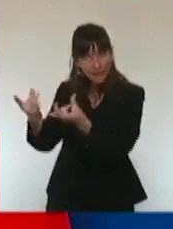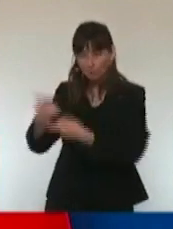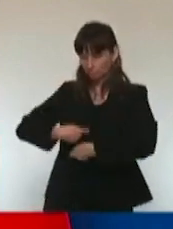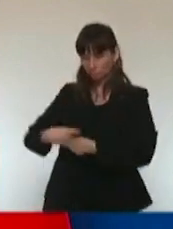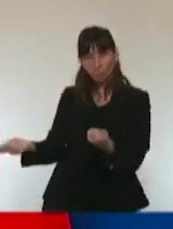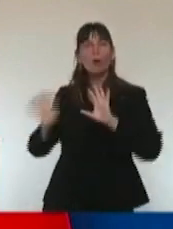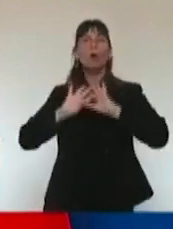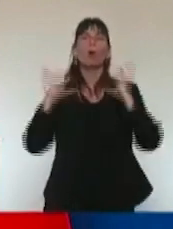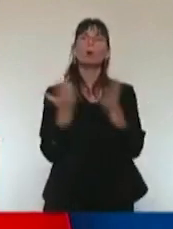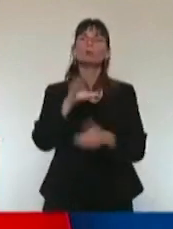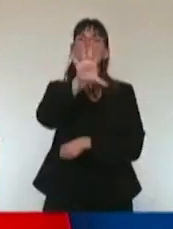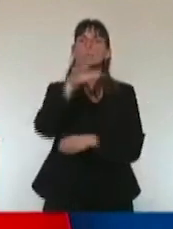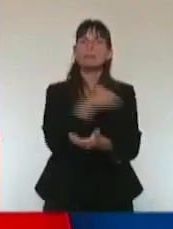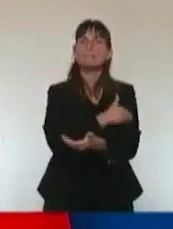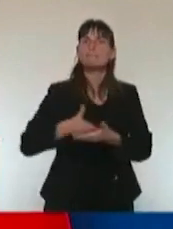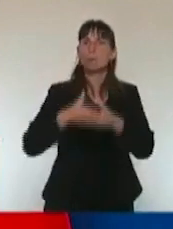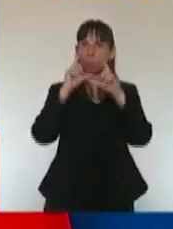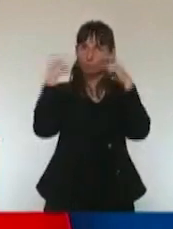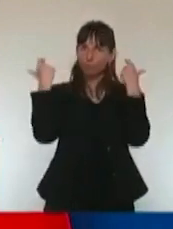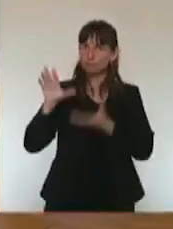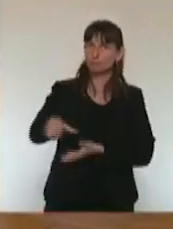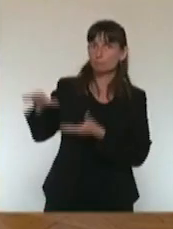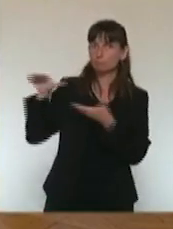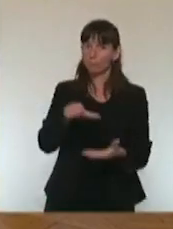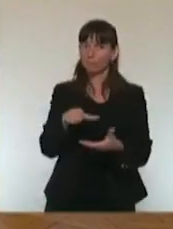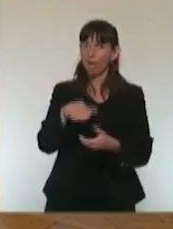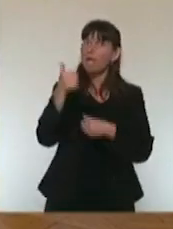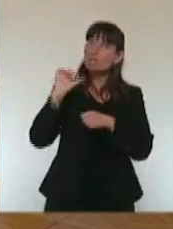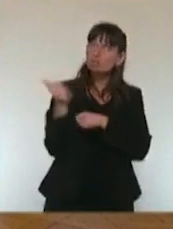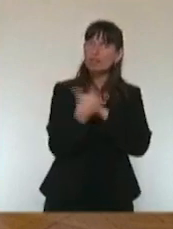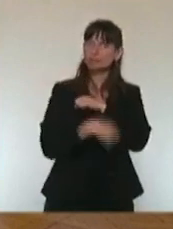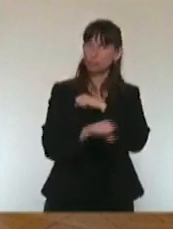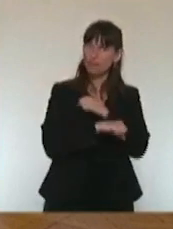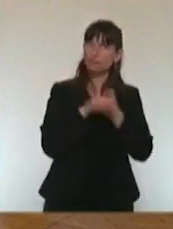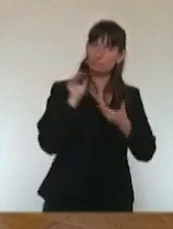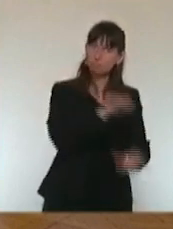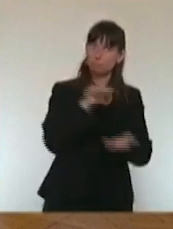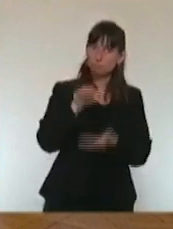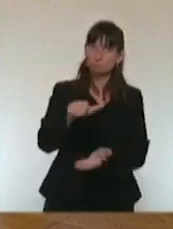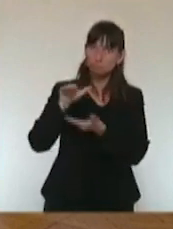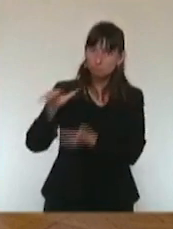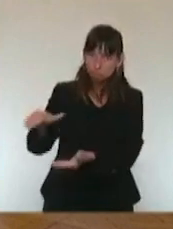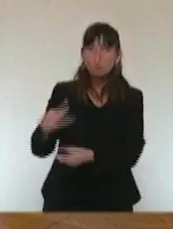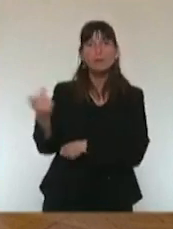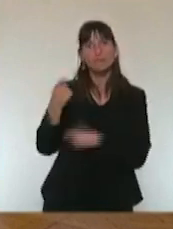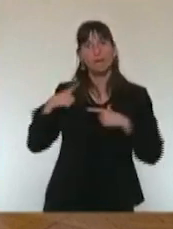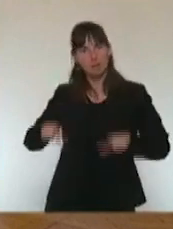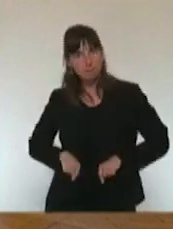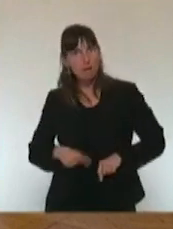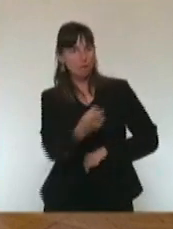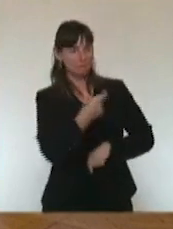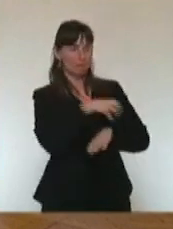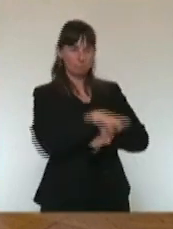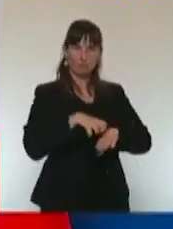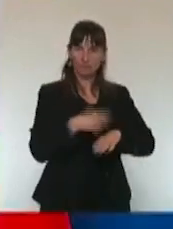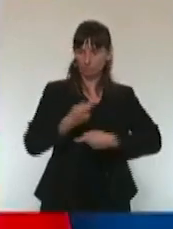5 millions de masques sera chaque semaine distribué par l'état par les préfets pour que les personnes les